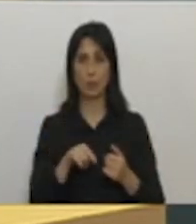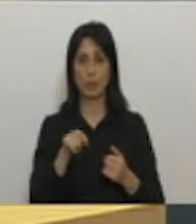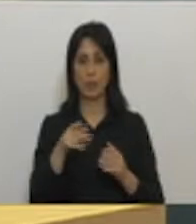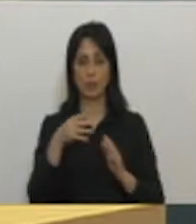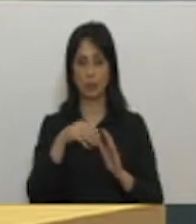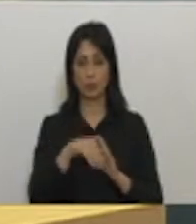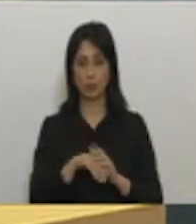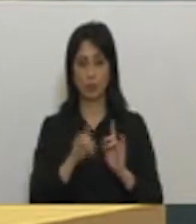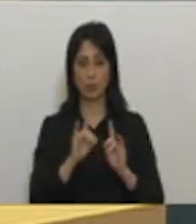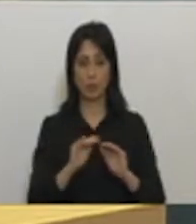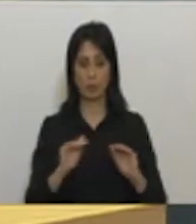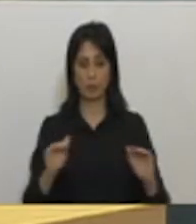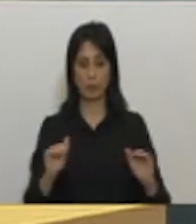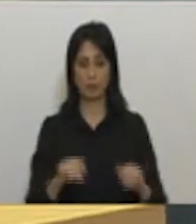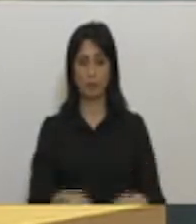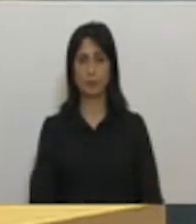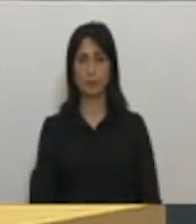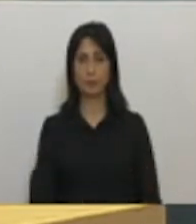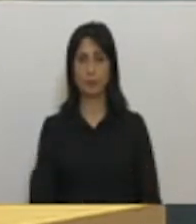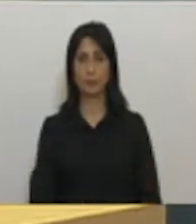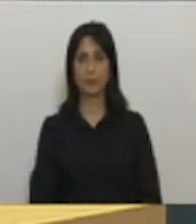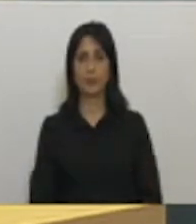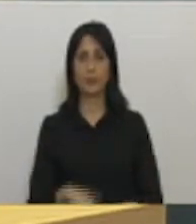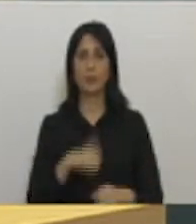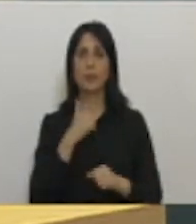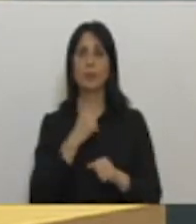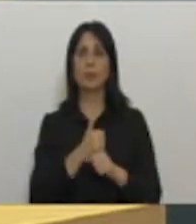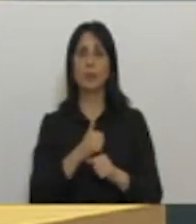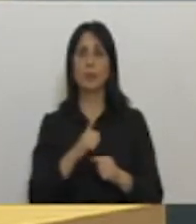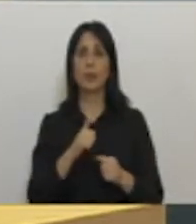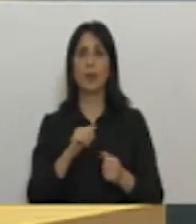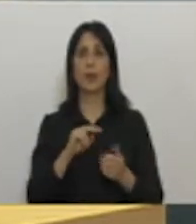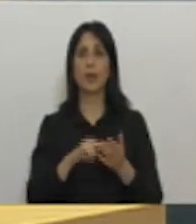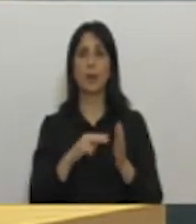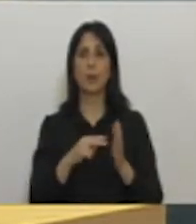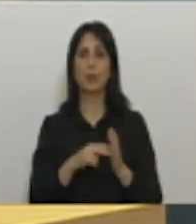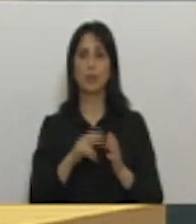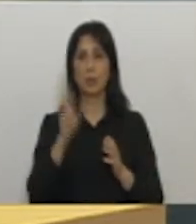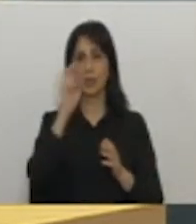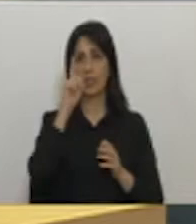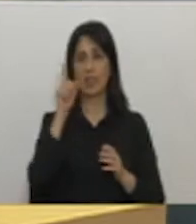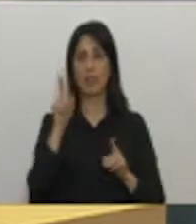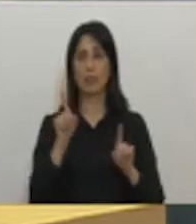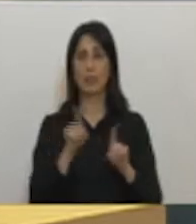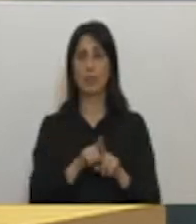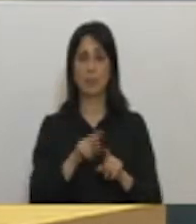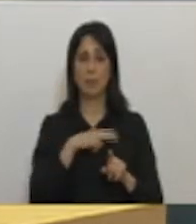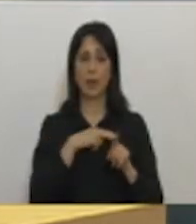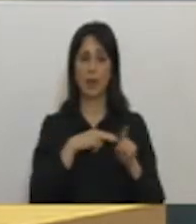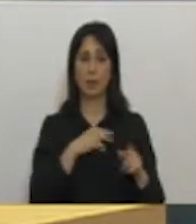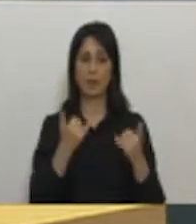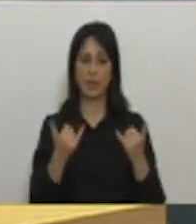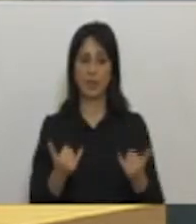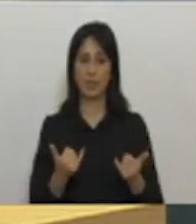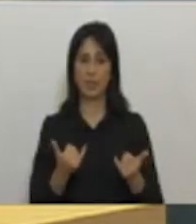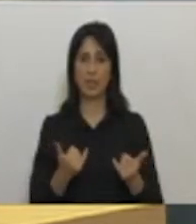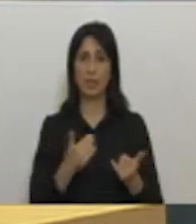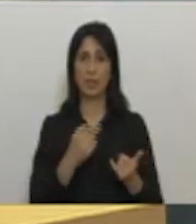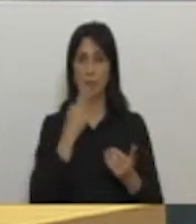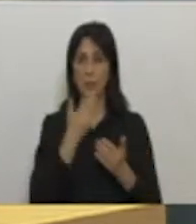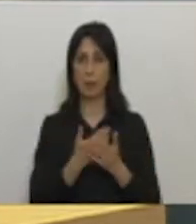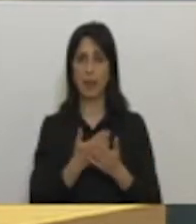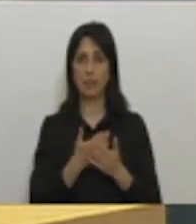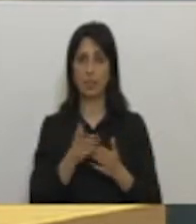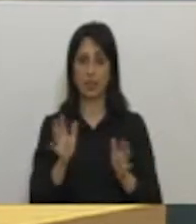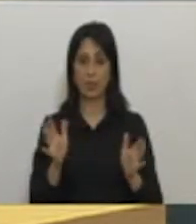შორის ბავშვები. მთავარი ამოცანად, როგორც მთავრობის, ისე პარლამენტის დღეს მე მიმაჩნია ამ